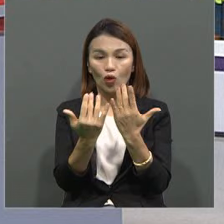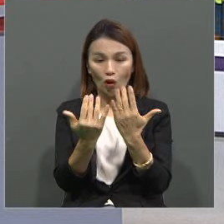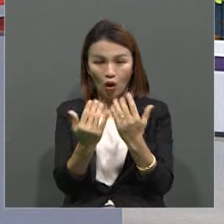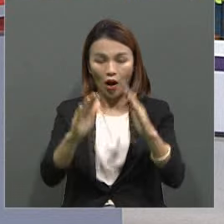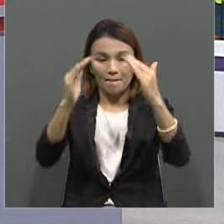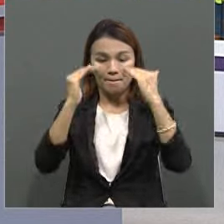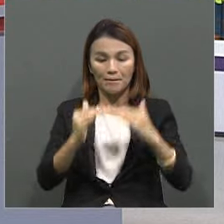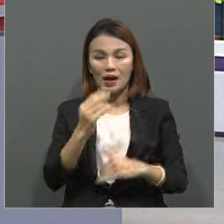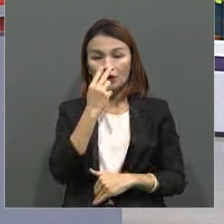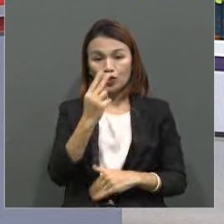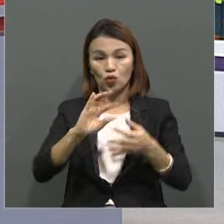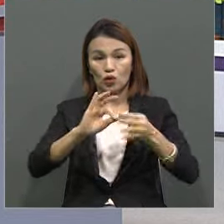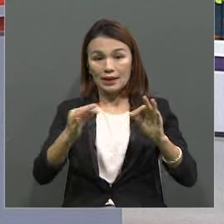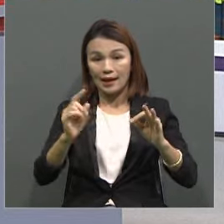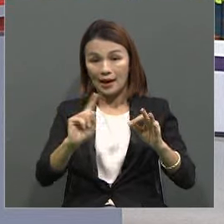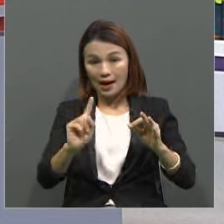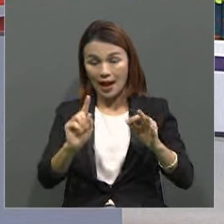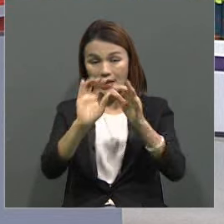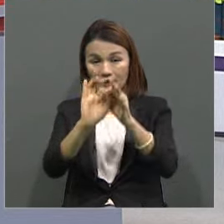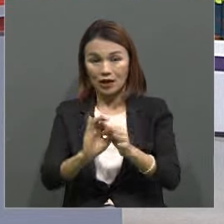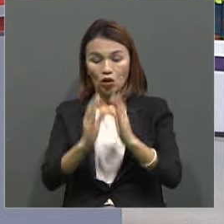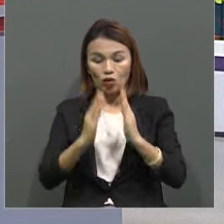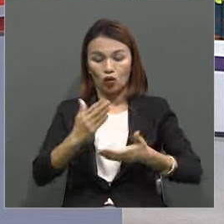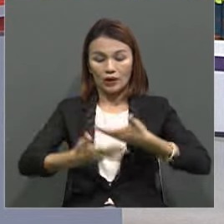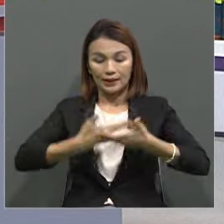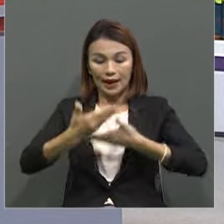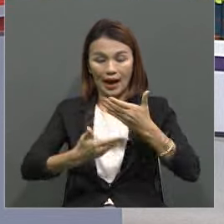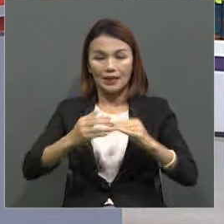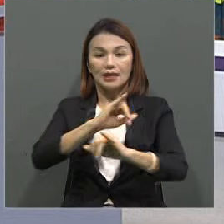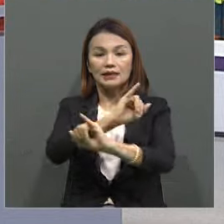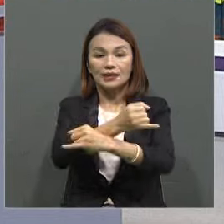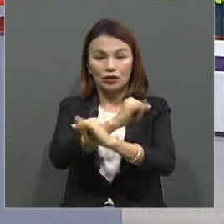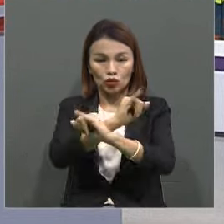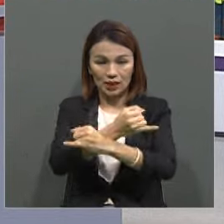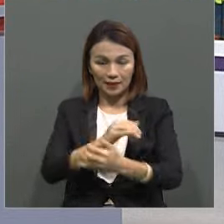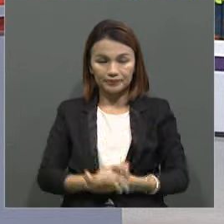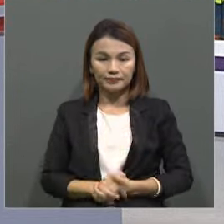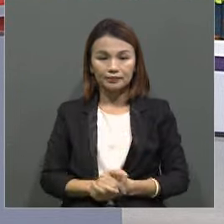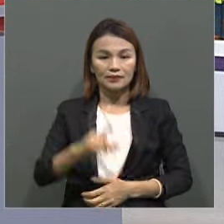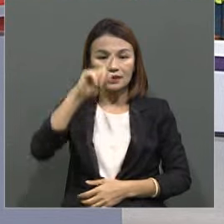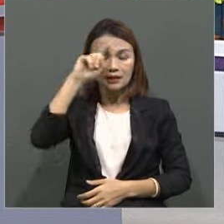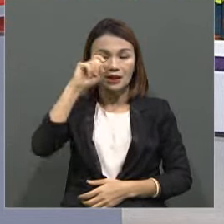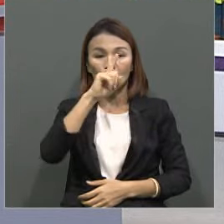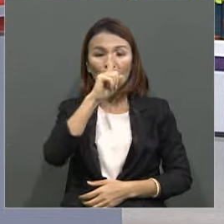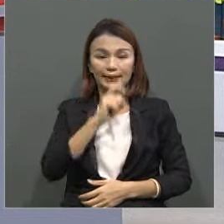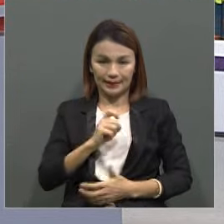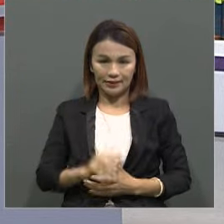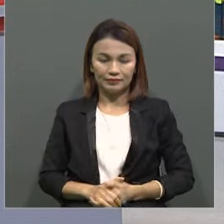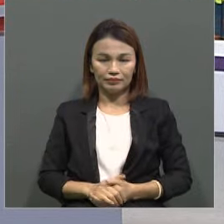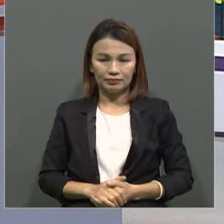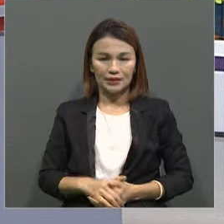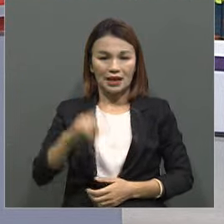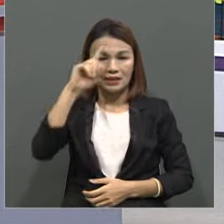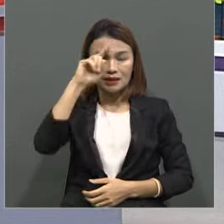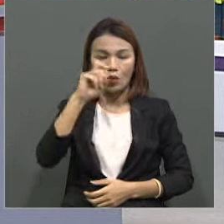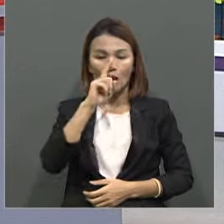ทีนี้สลับมาอีกหนึ่งเรื่องนะครับคือเรื่องของผู้ค้าตลาดนัดจตุจักรนี่คือตลาดนัดเสาร์อาทิตย์ที่ฮอตฮิตที่สุดแห่งหนึ่งของโล